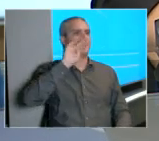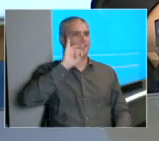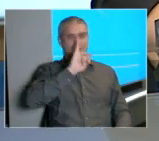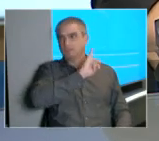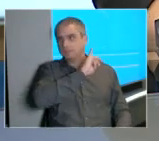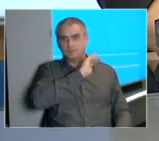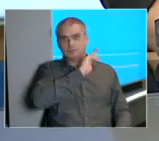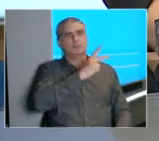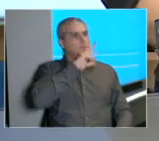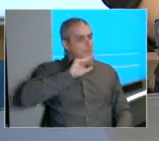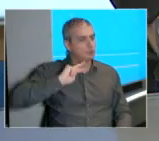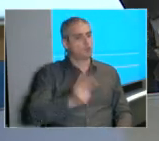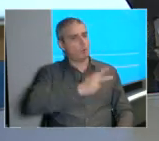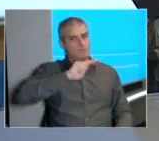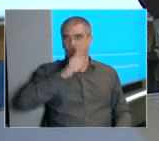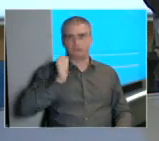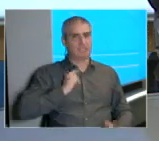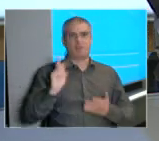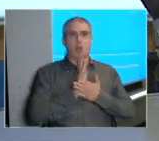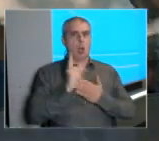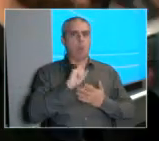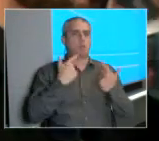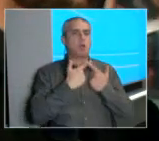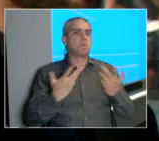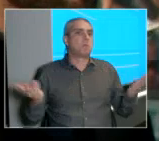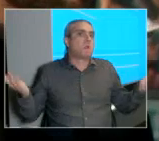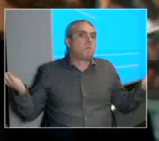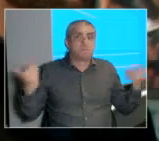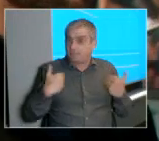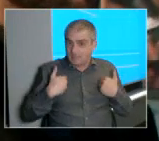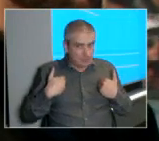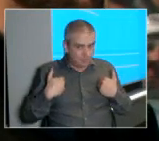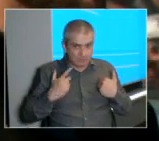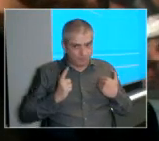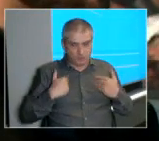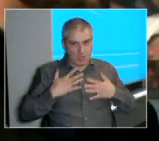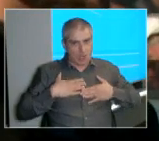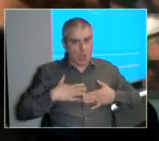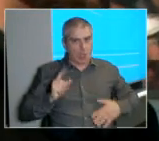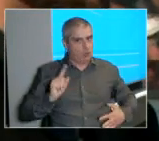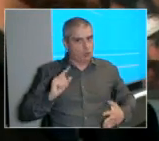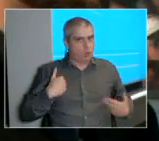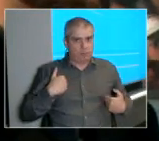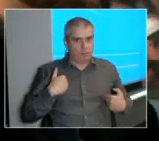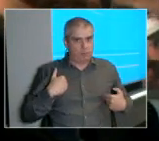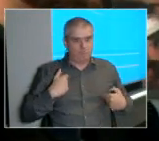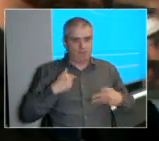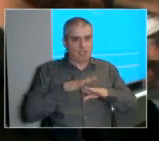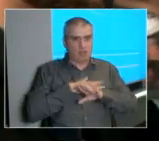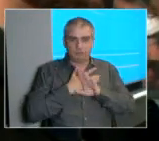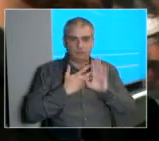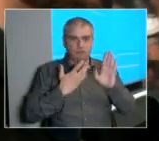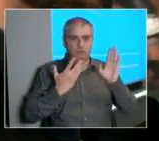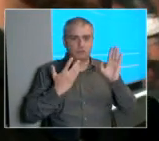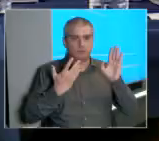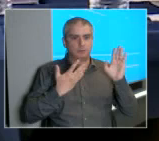נחרצת פעם אחרי פעם, על אי מוכנות הצבא. לא יודעת, אני, לא כל, אני אישית לא כל כך רגועה, ולא כל כך מרגישה